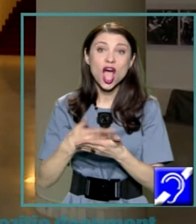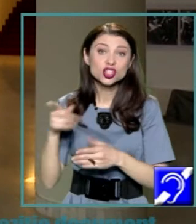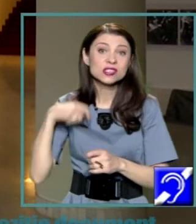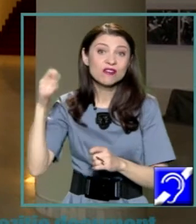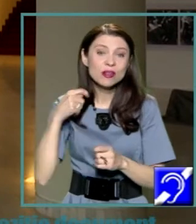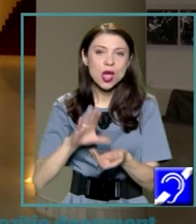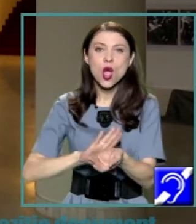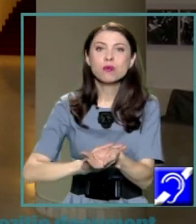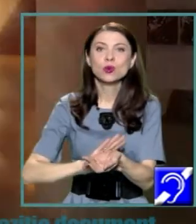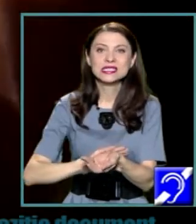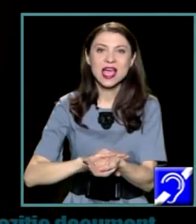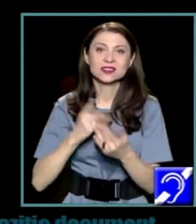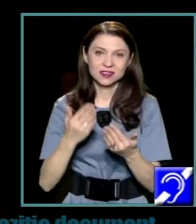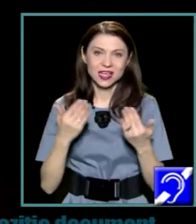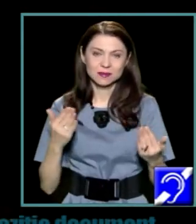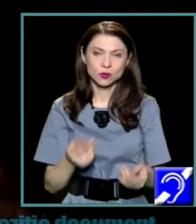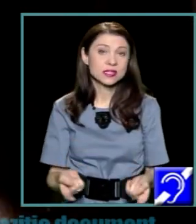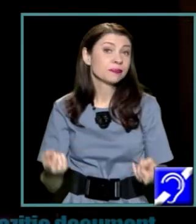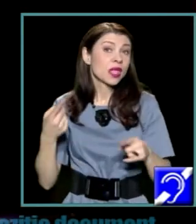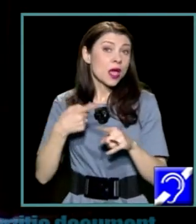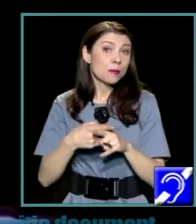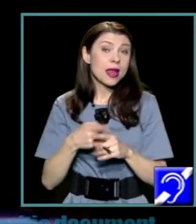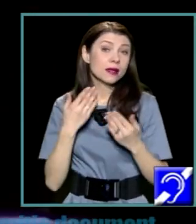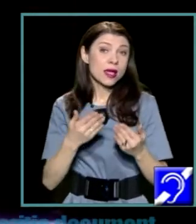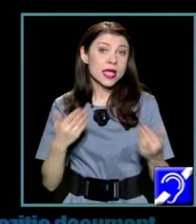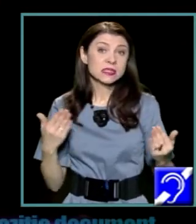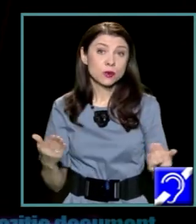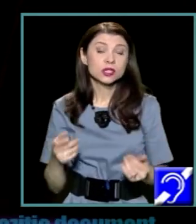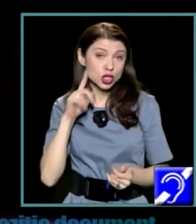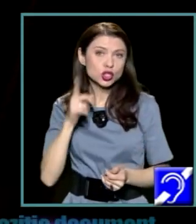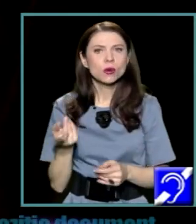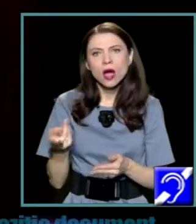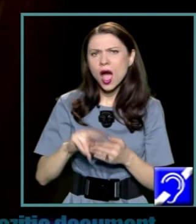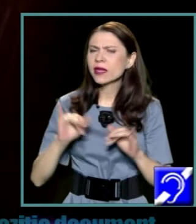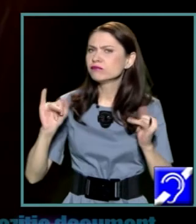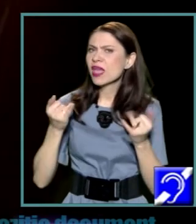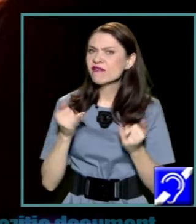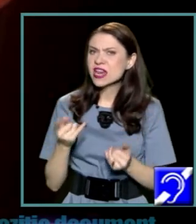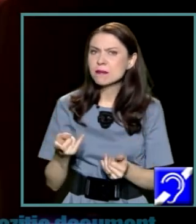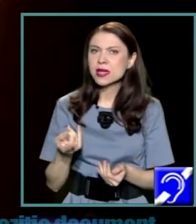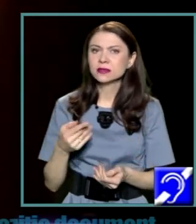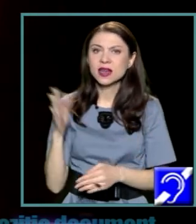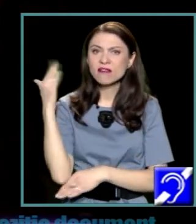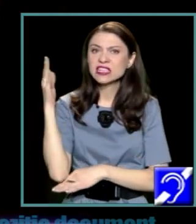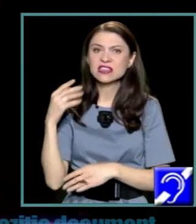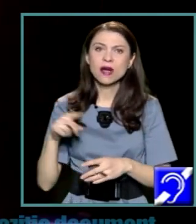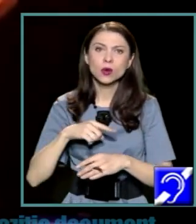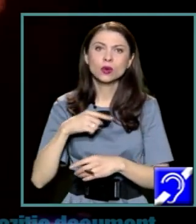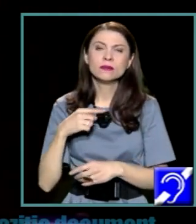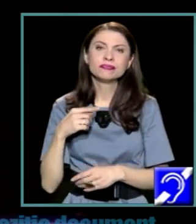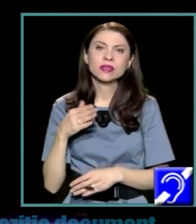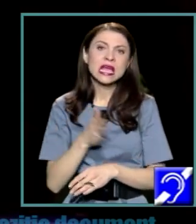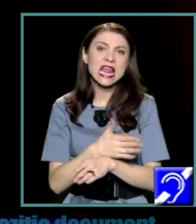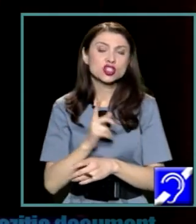în cadrul expoziției. Pe lângă expoziția asta, știu că mai ai și alte evenimente în cadrul Festivalului Național de Teatru, o lansare